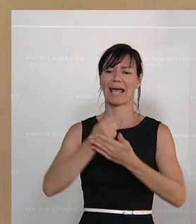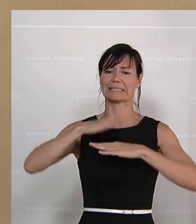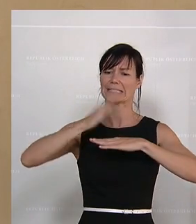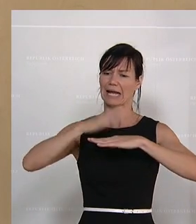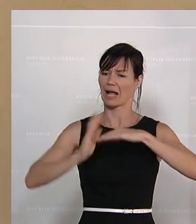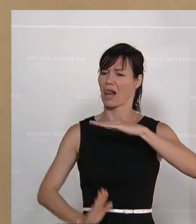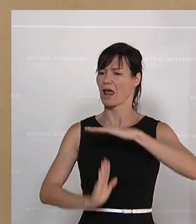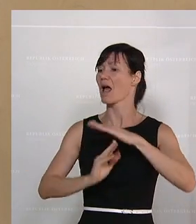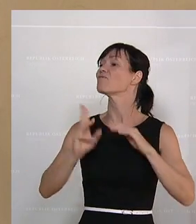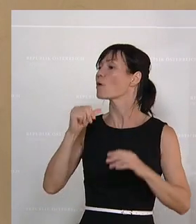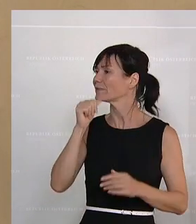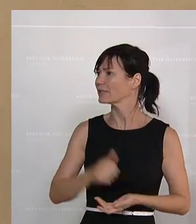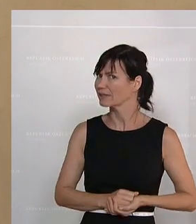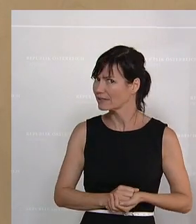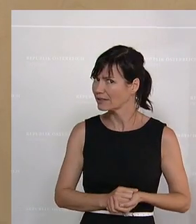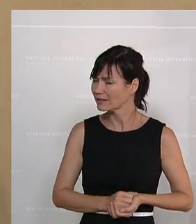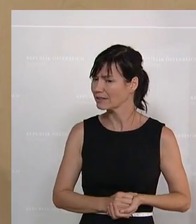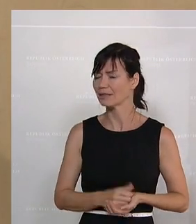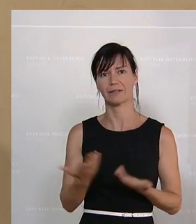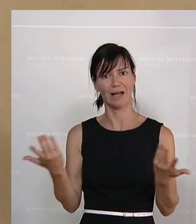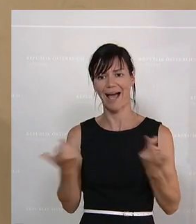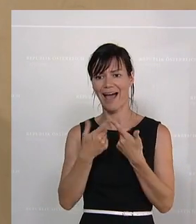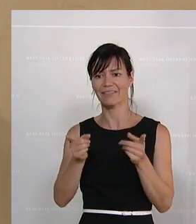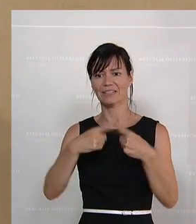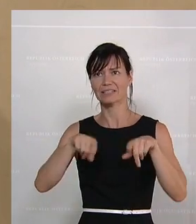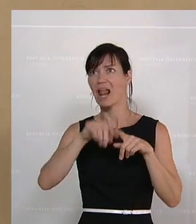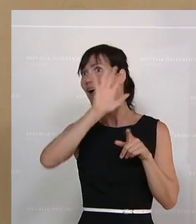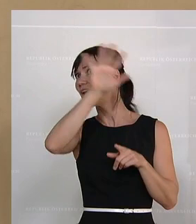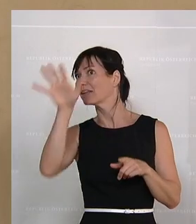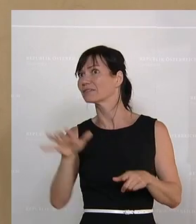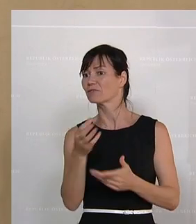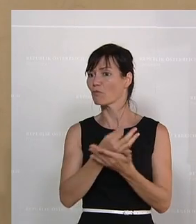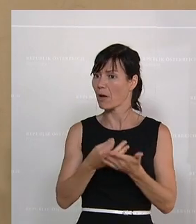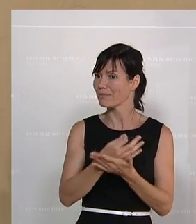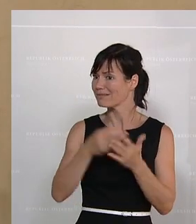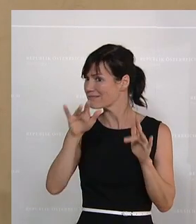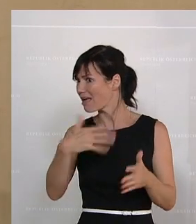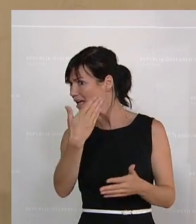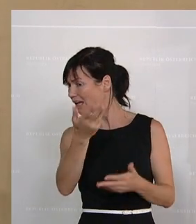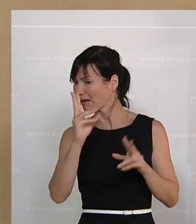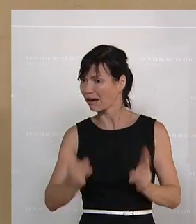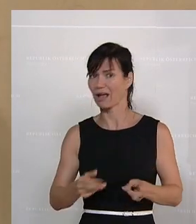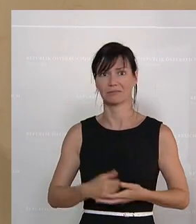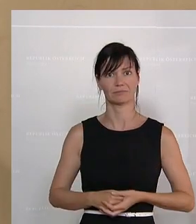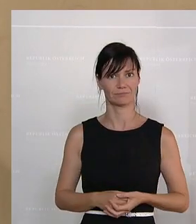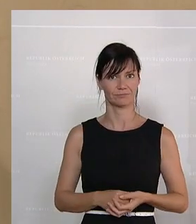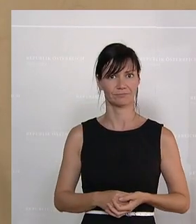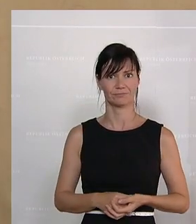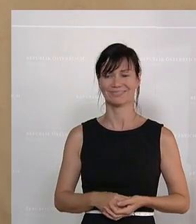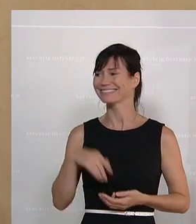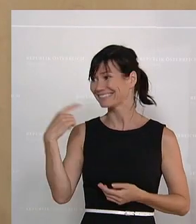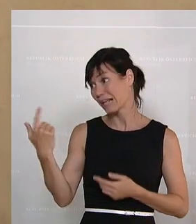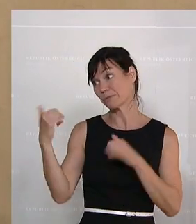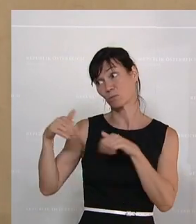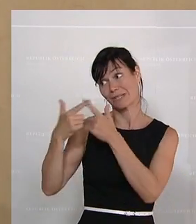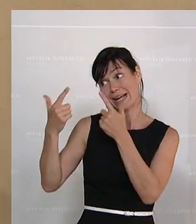machen indem die preise sinken wie das andere länder vorgezeigt haben wieder sehr wohl möglich ist und funktioniert firma klärungsbedarf